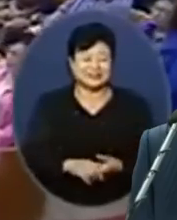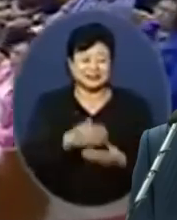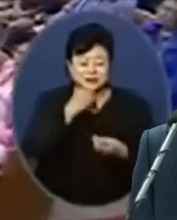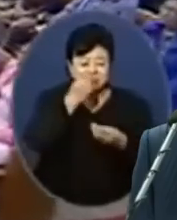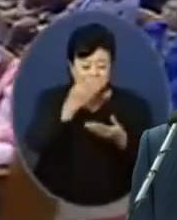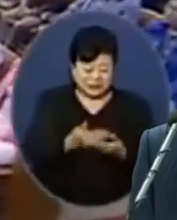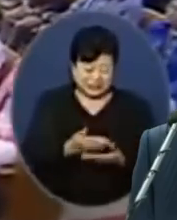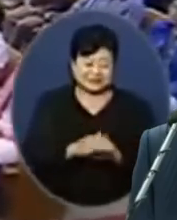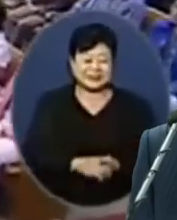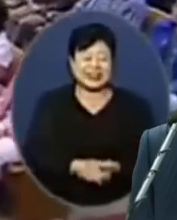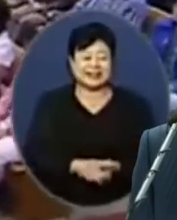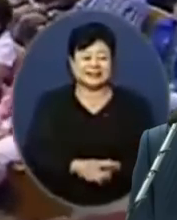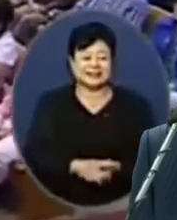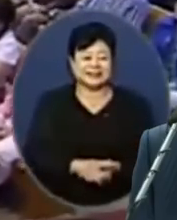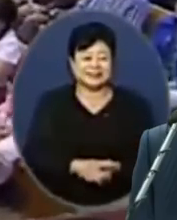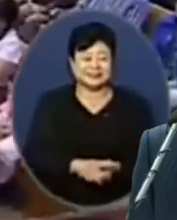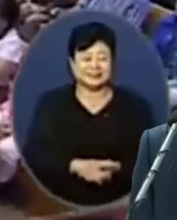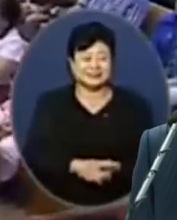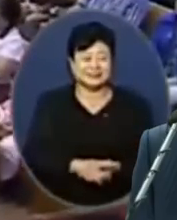축복받았습니다.